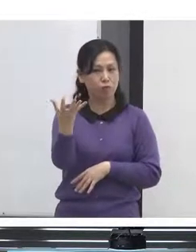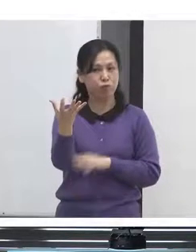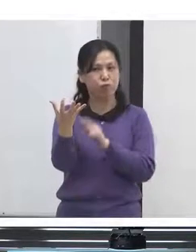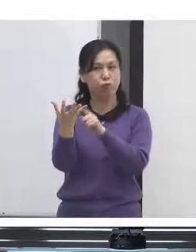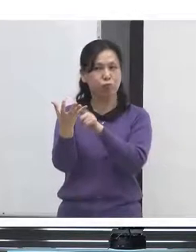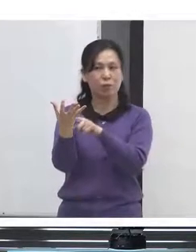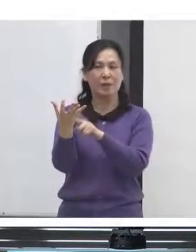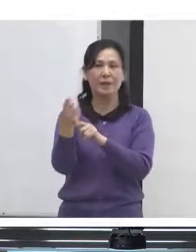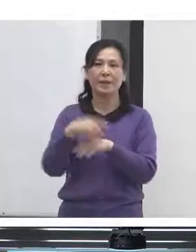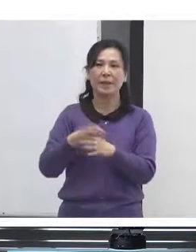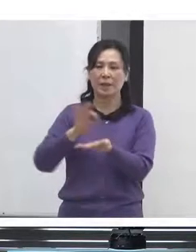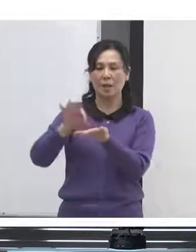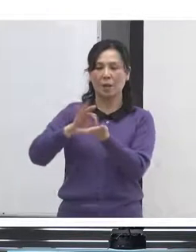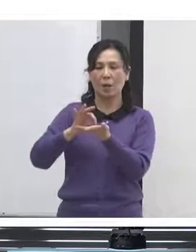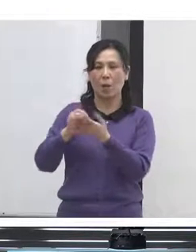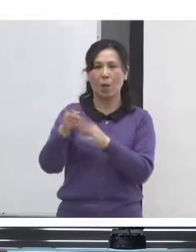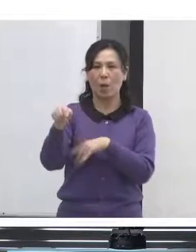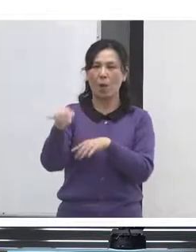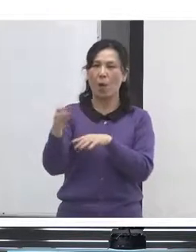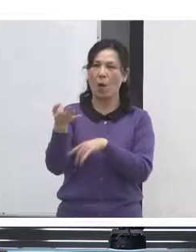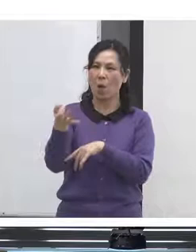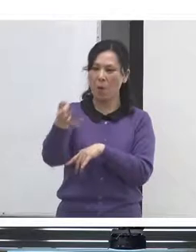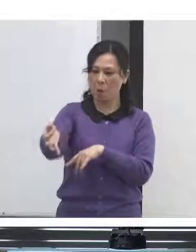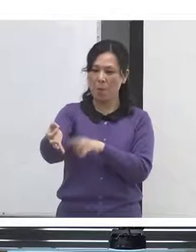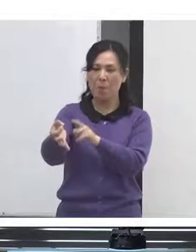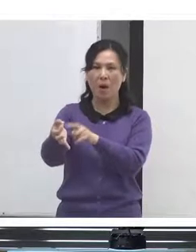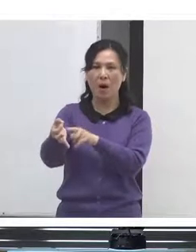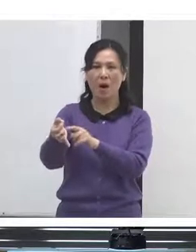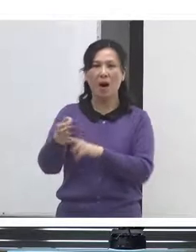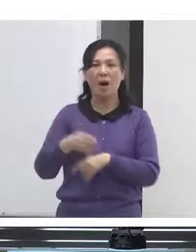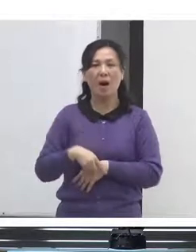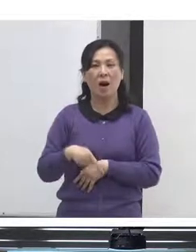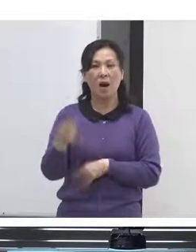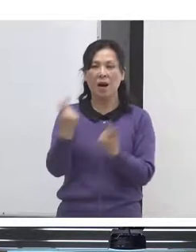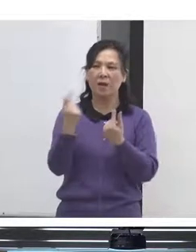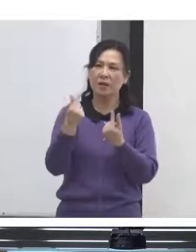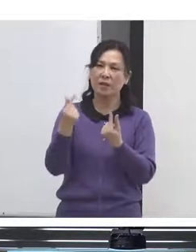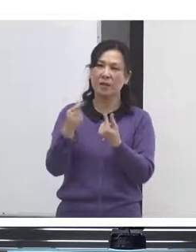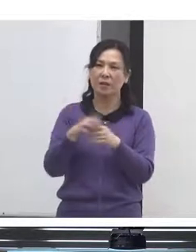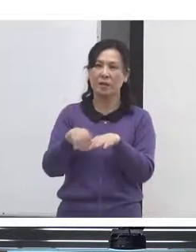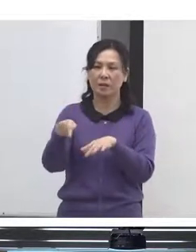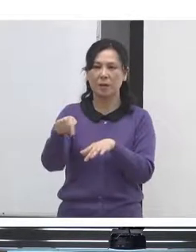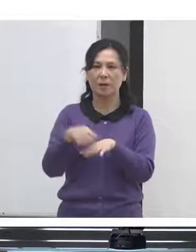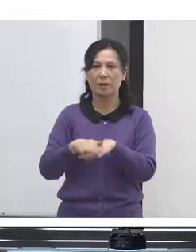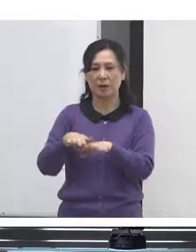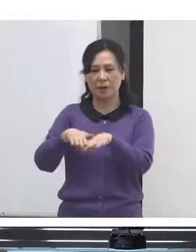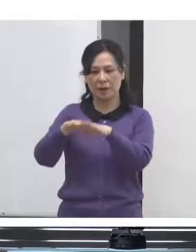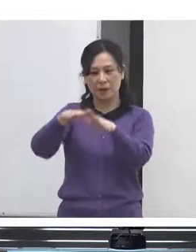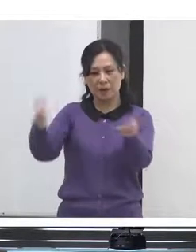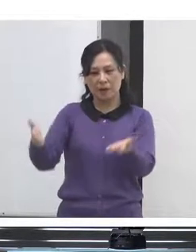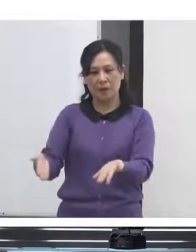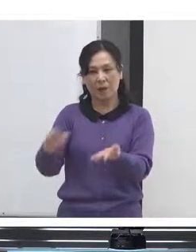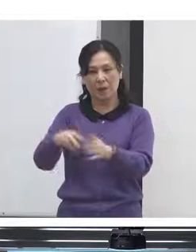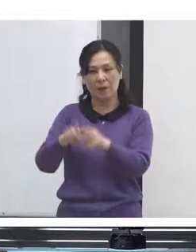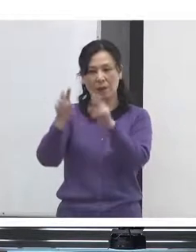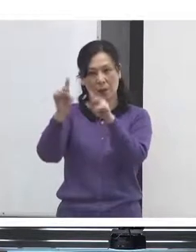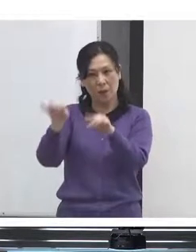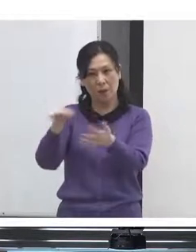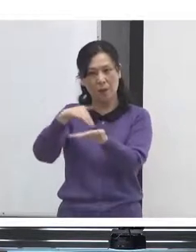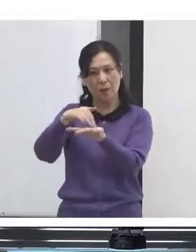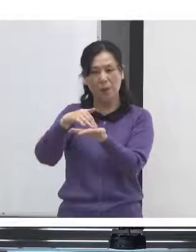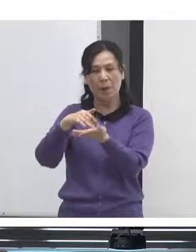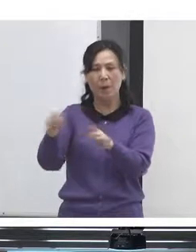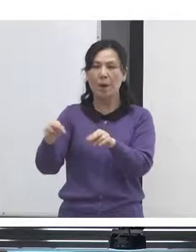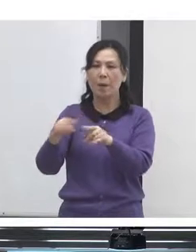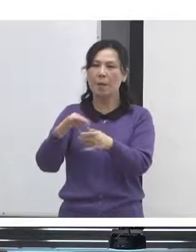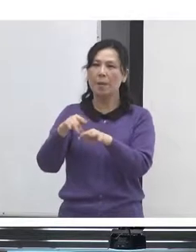这个经费或预算去购买 ArcGIS 相关的一些，比如说图台啊，或者是桌上型的 GIS 分析软体。美国为大